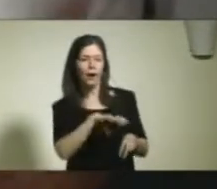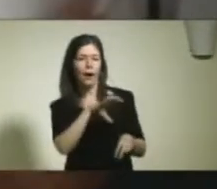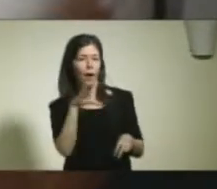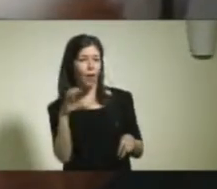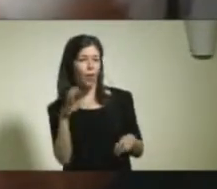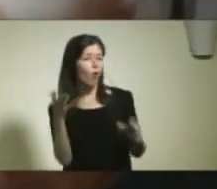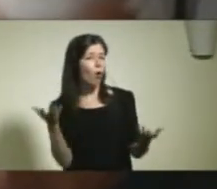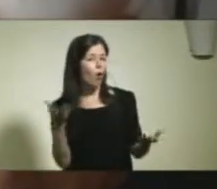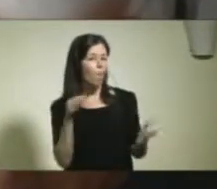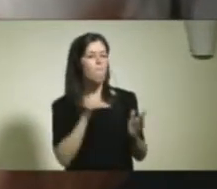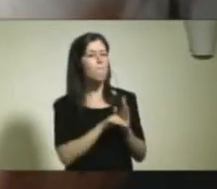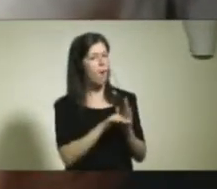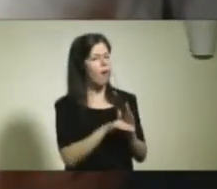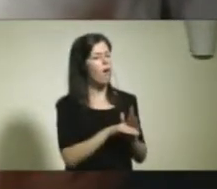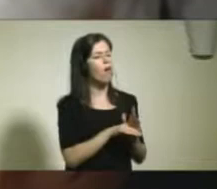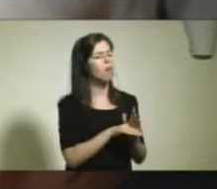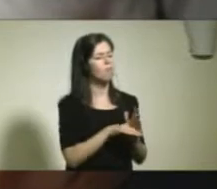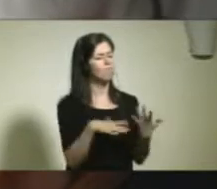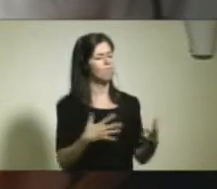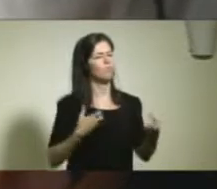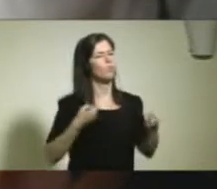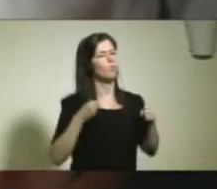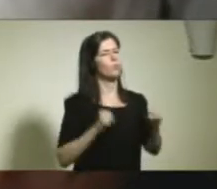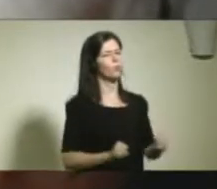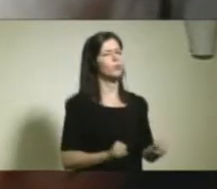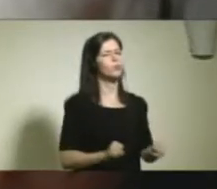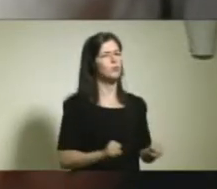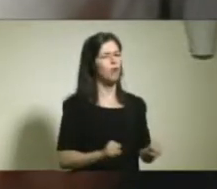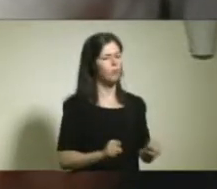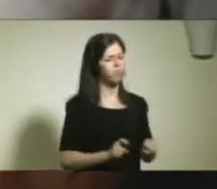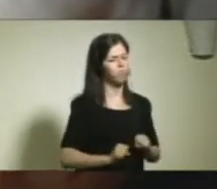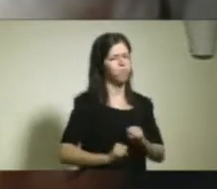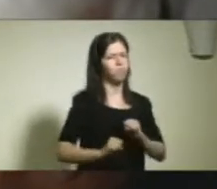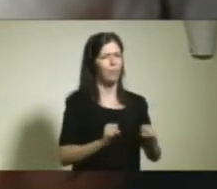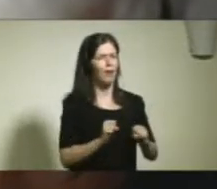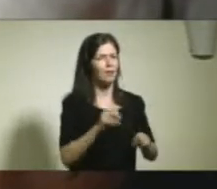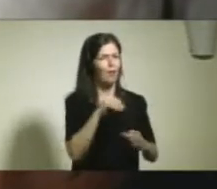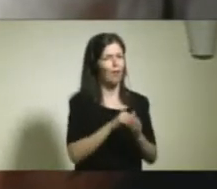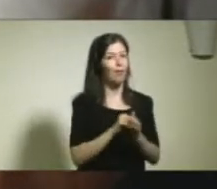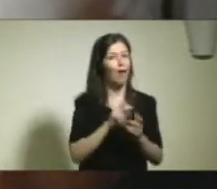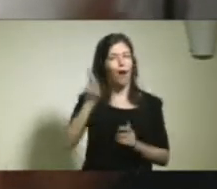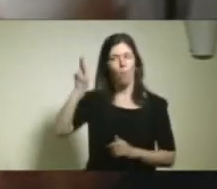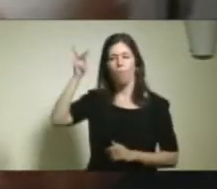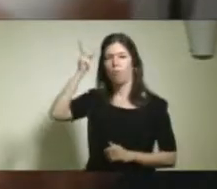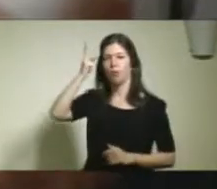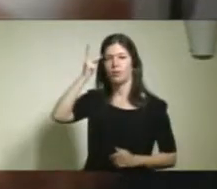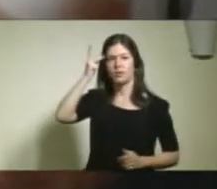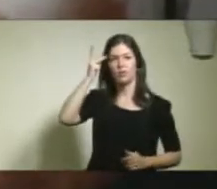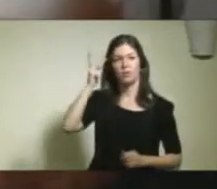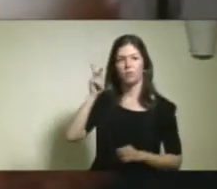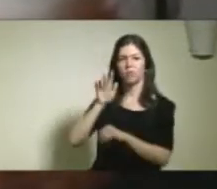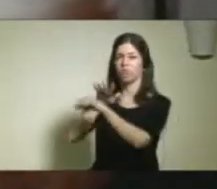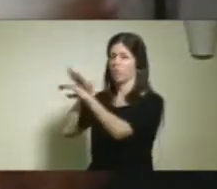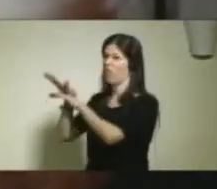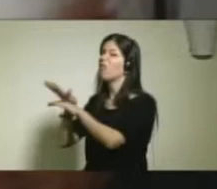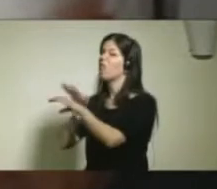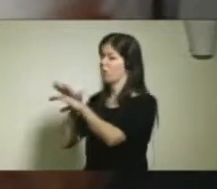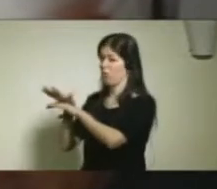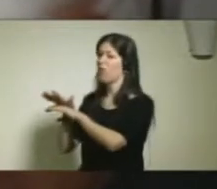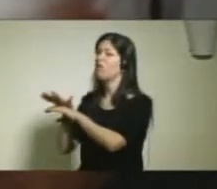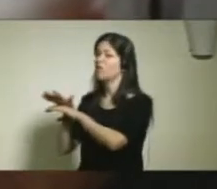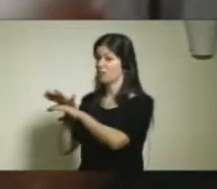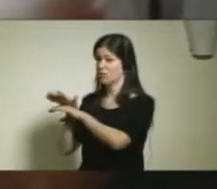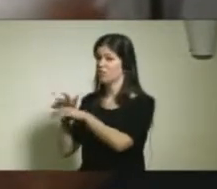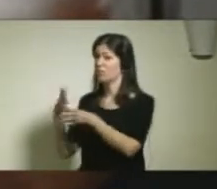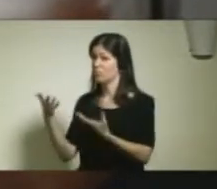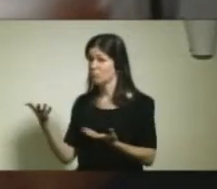banques sont très, très puissantes et actives dans le monde politique. Et si on va pousser pour